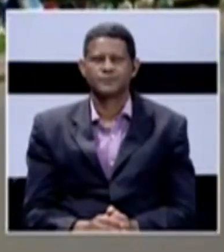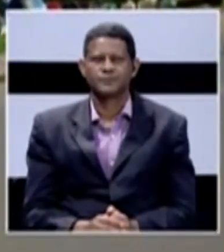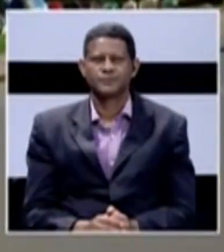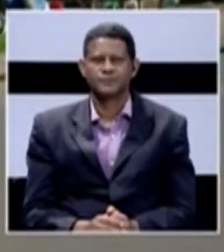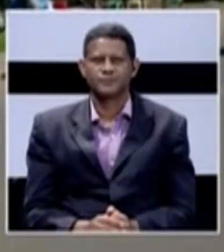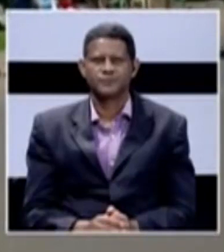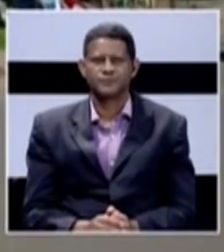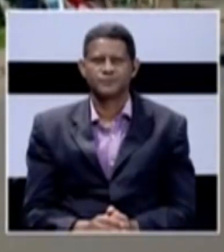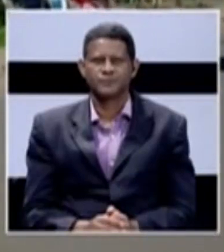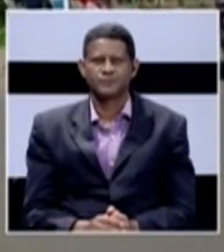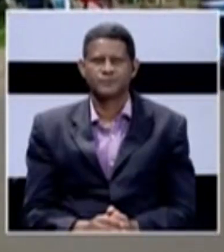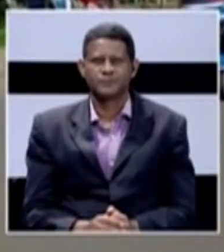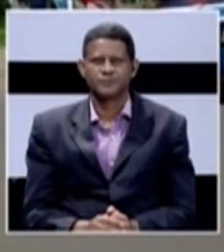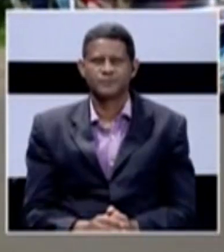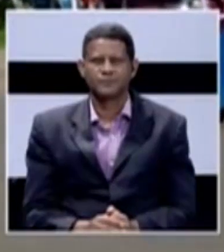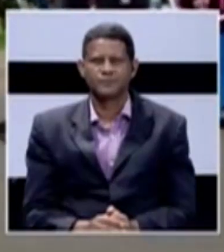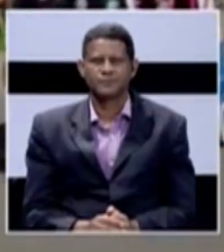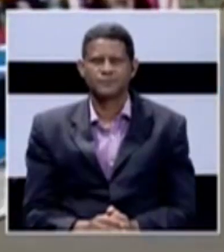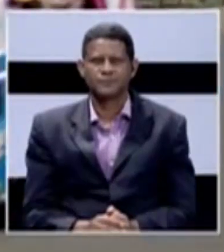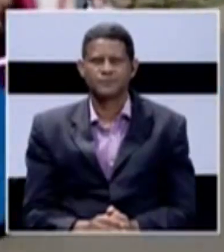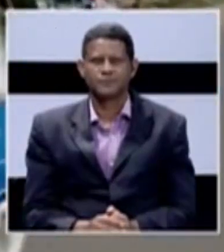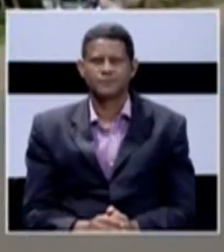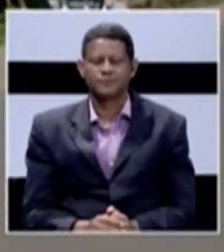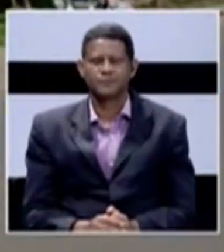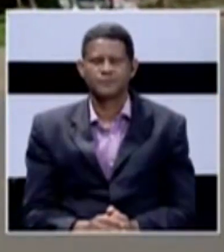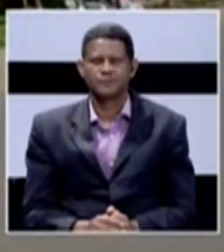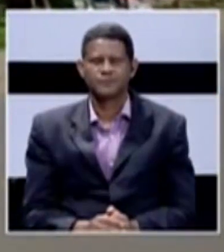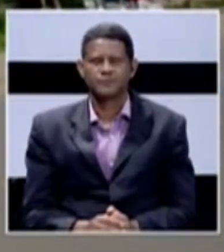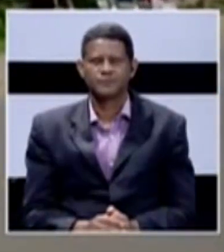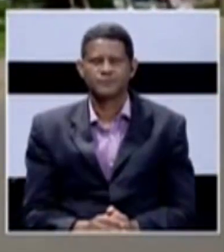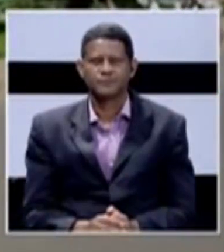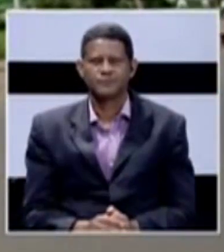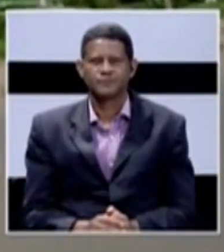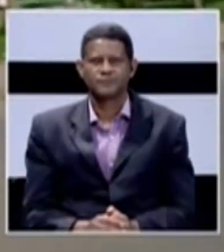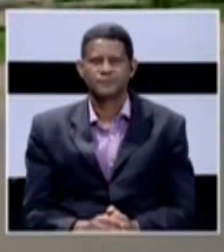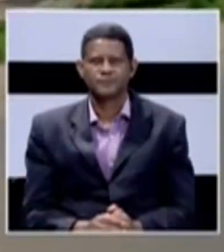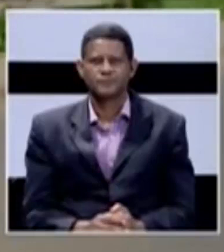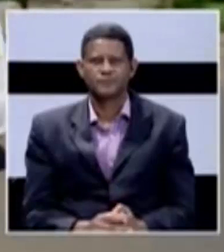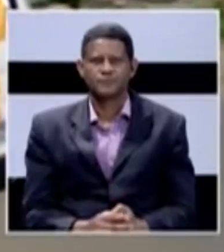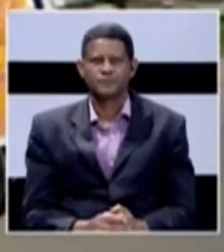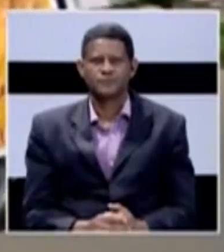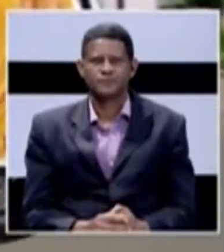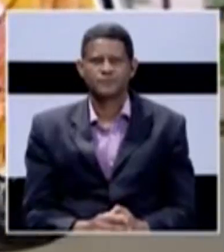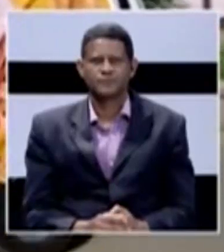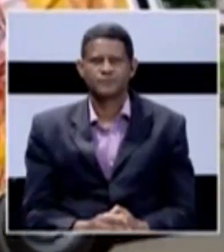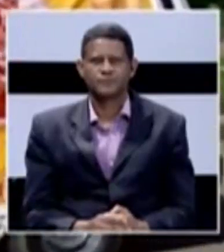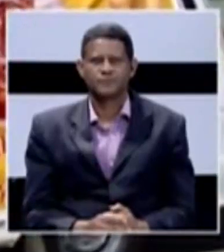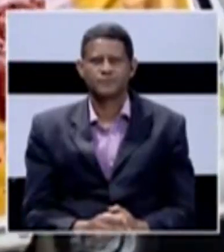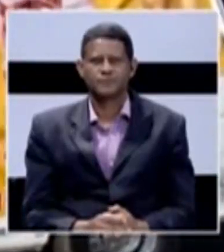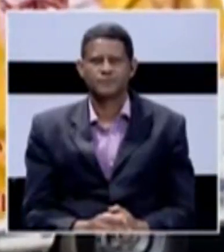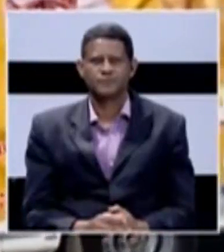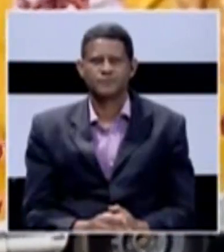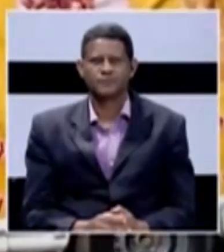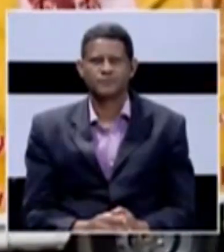እዛ ካብ ወለድና ብክባር ዋጋ ዝተረከብና እያ ትግራይ። ብዛታዊ ሓድነታ ንዘለዓለም ተኸቢሩ